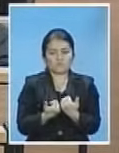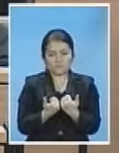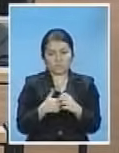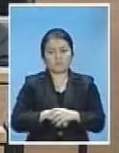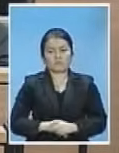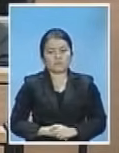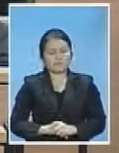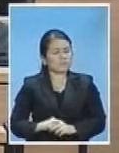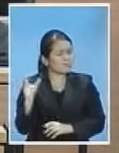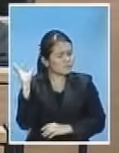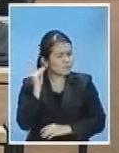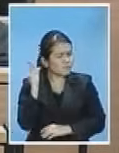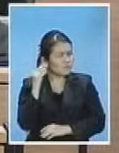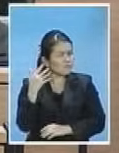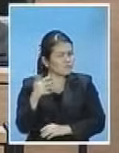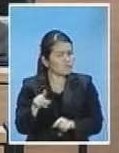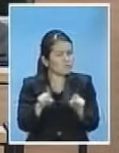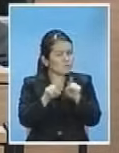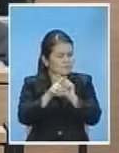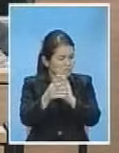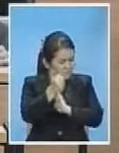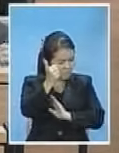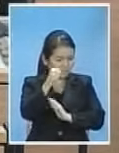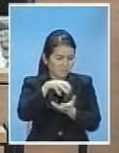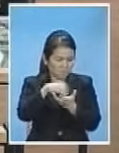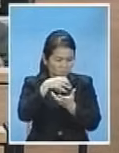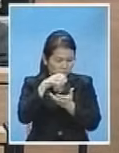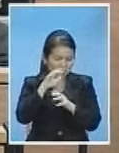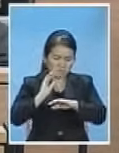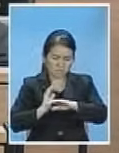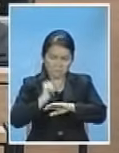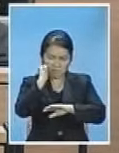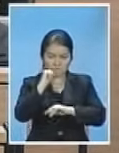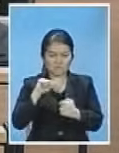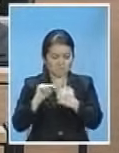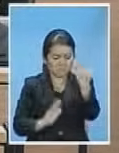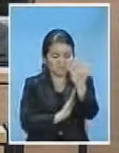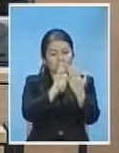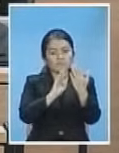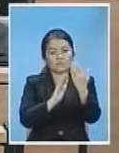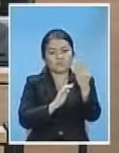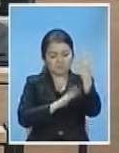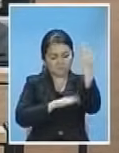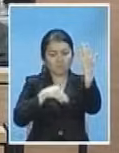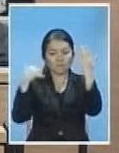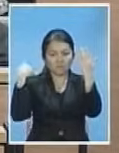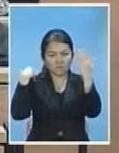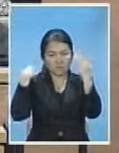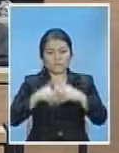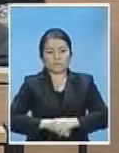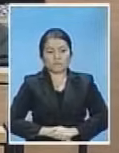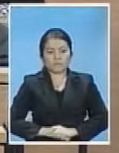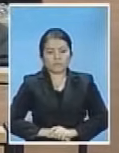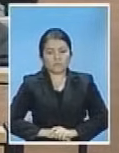านดูเหมือนว่าท่านมีความรู้ในปัญหาภาคใต้ดีท่านเป็นอดีตนายกตีมา2ครั้ง ฮะ